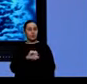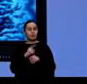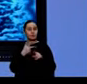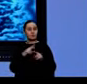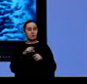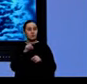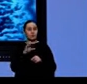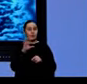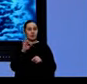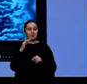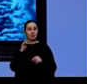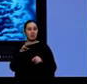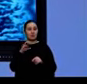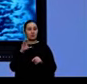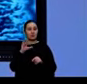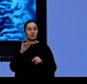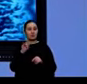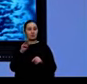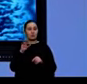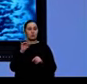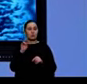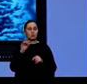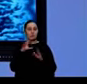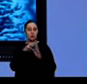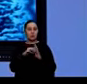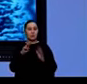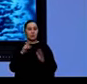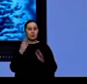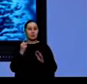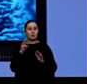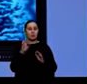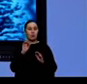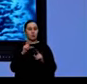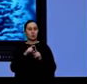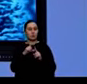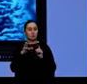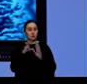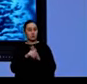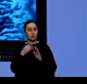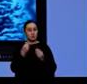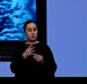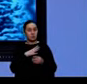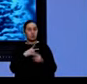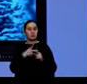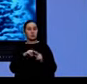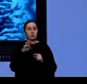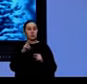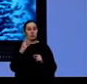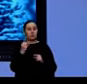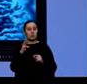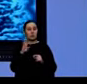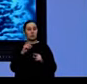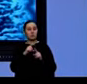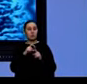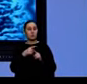Баракалла. Бу сифат сөз туркумига. Яшамоқ сөзі берілген еді. Демак,